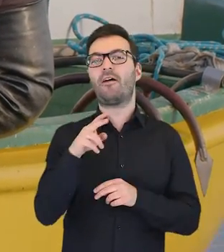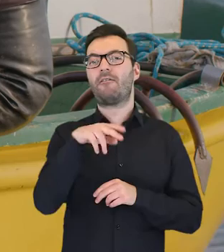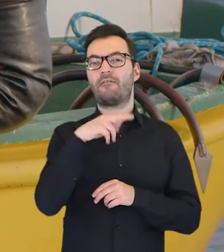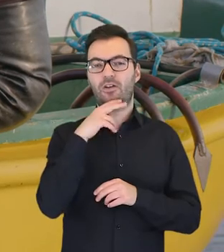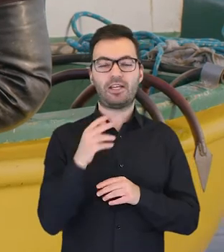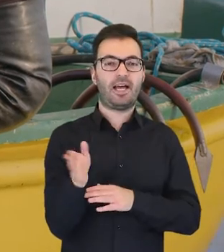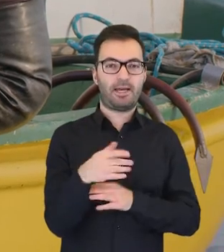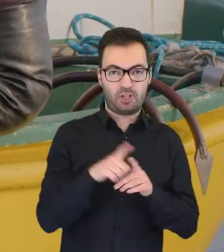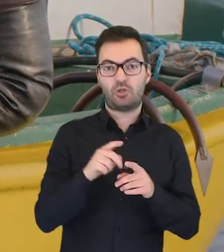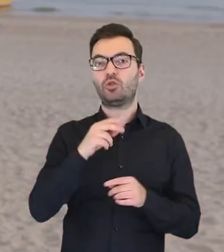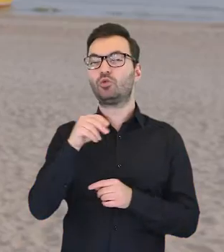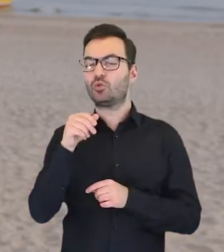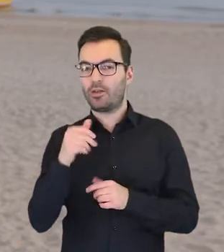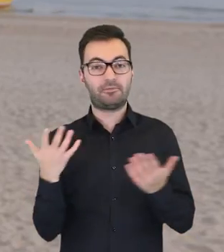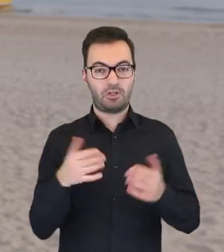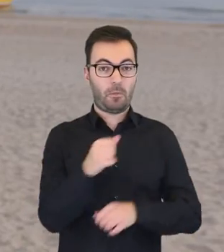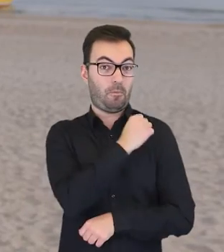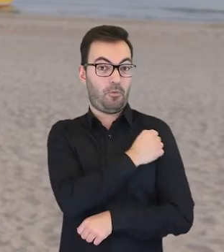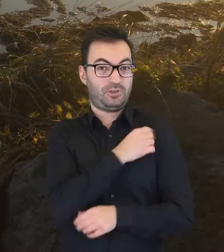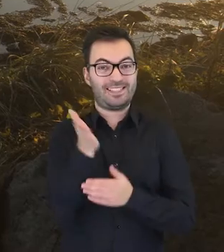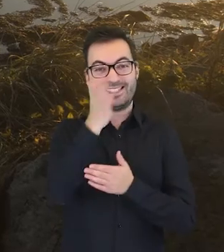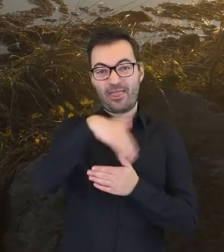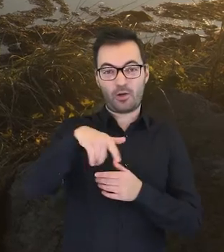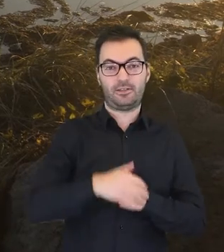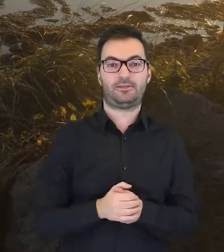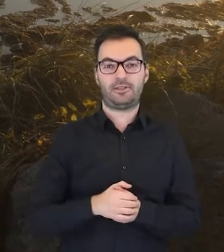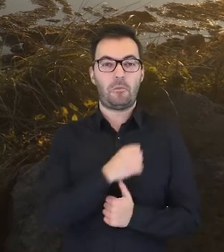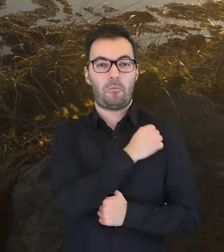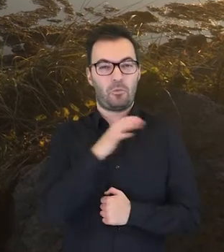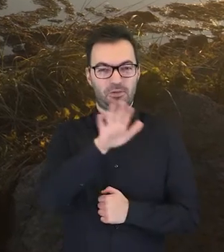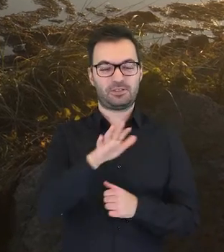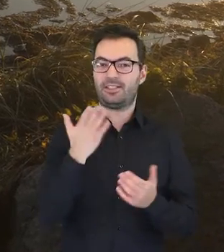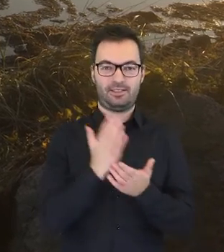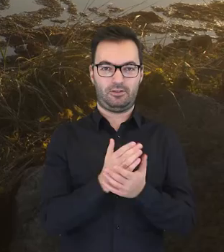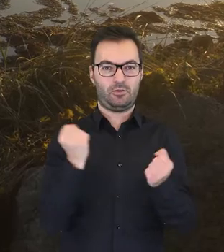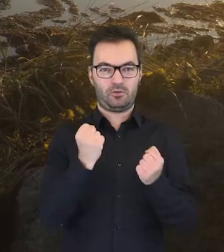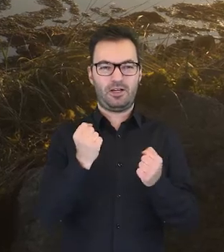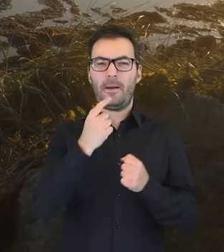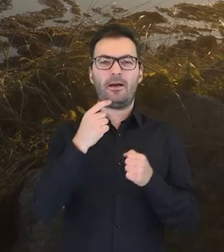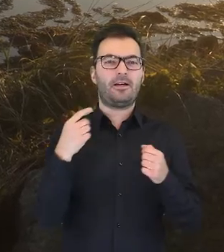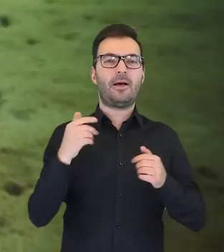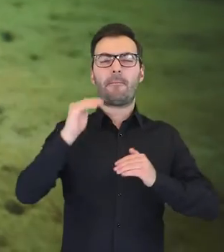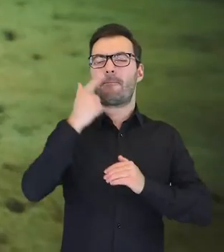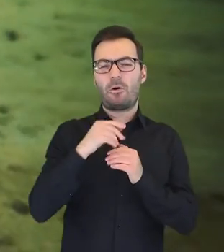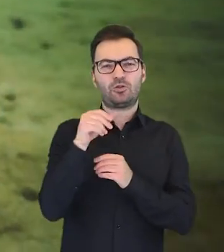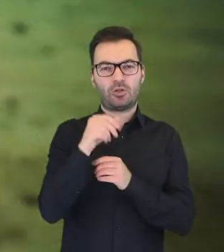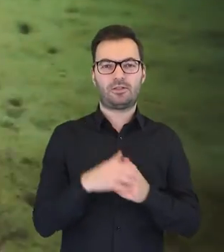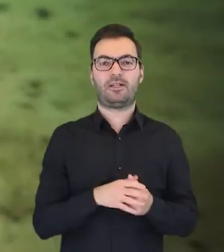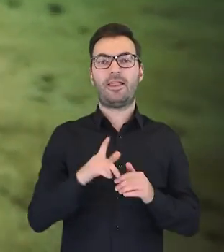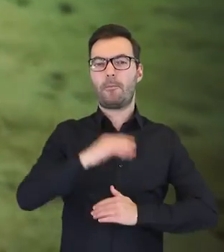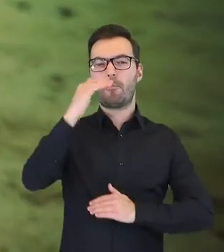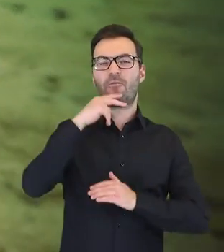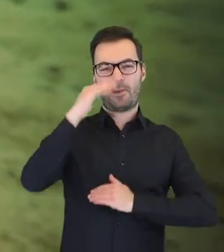słodkowodnych i dużą część ryb słonowodnych, jest Zatoka Pucka. Zatoka Pucka jest nie tylko rejonem, który jest bardzo nisko zasolony, płytki,